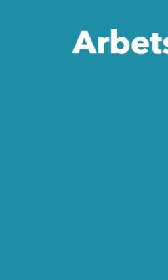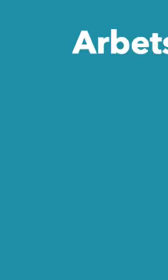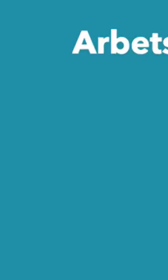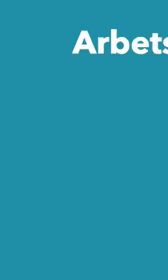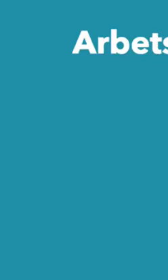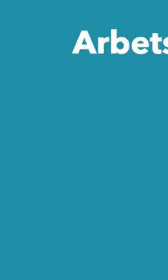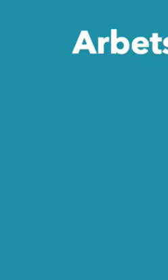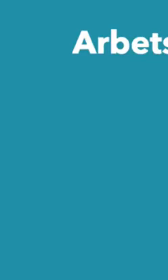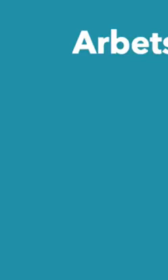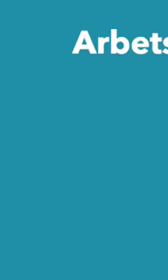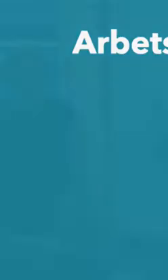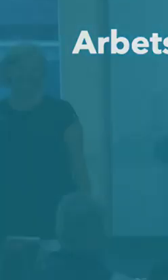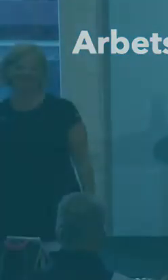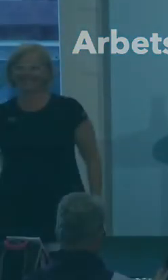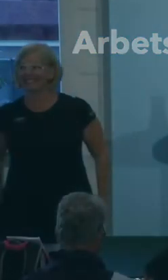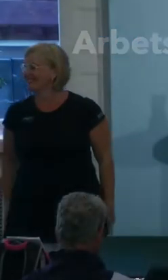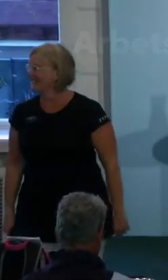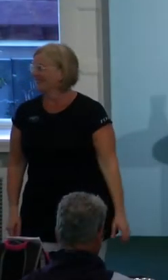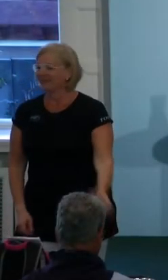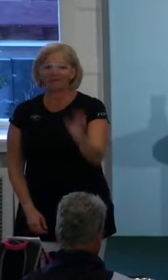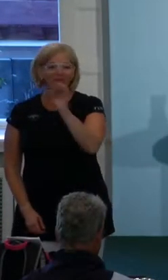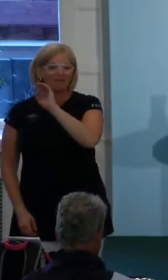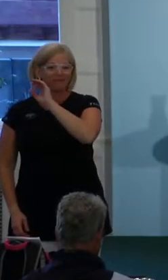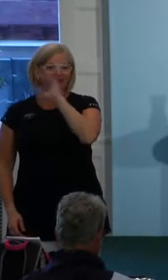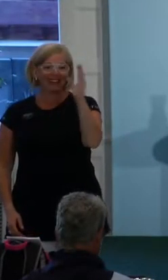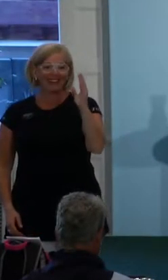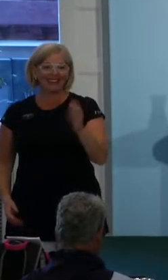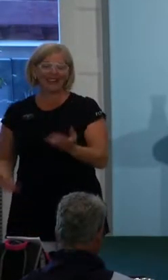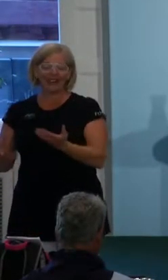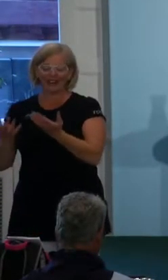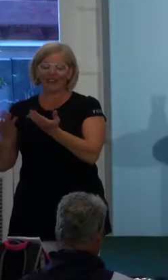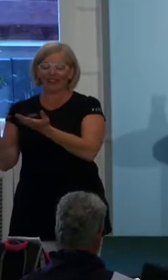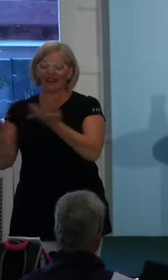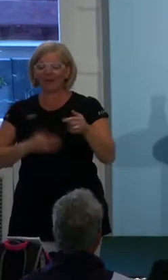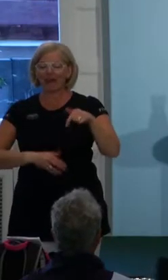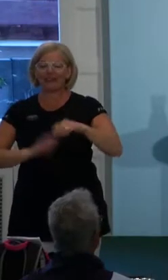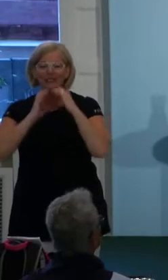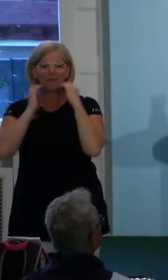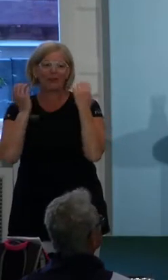Då kör jag. Hej och välkomna till detta seminarium,